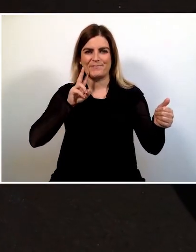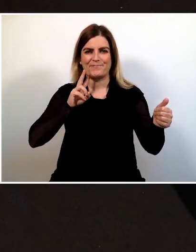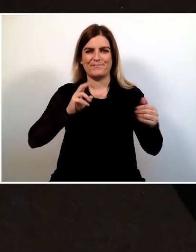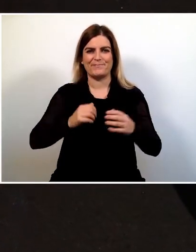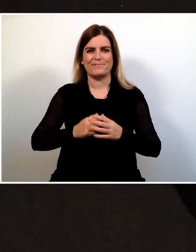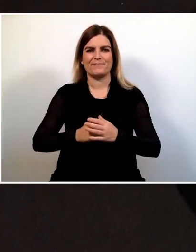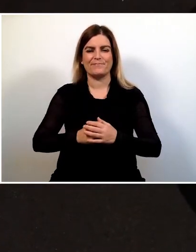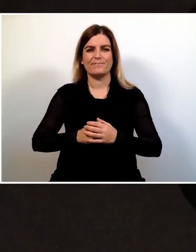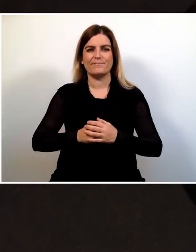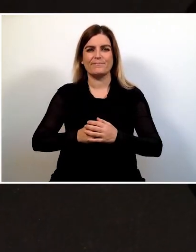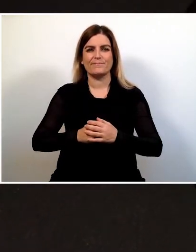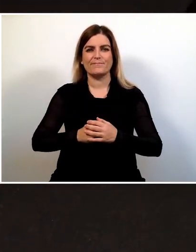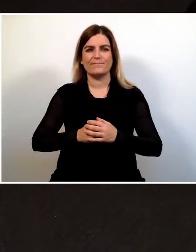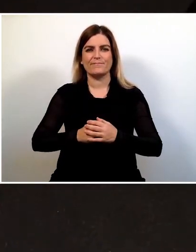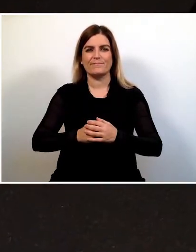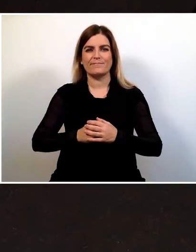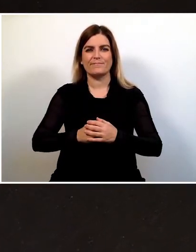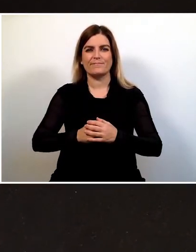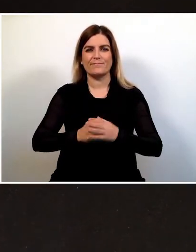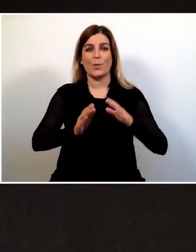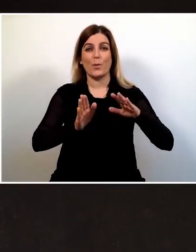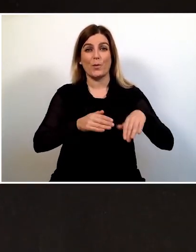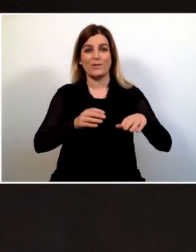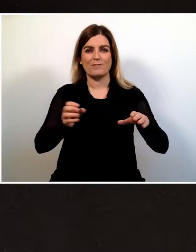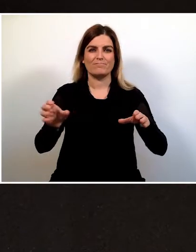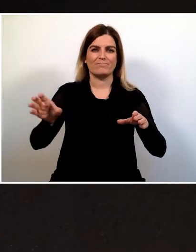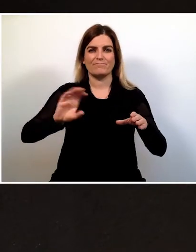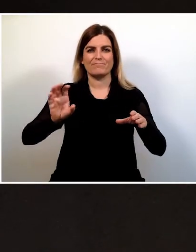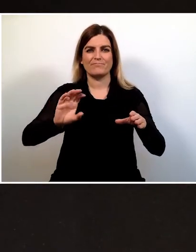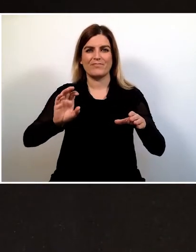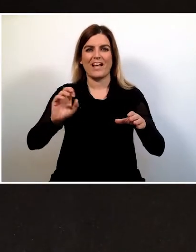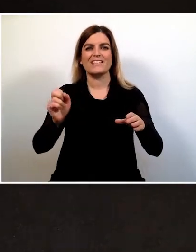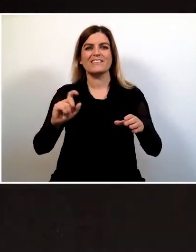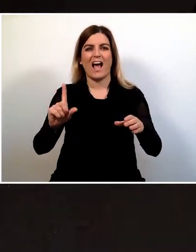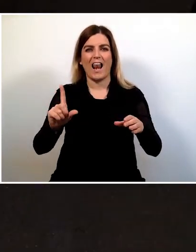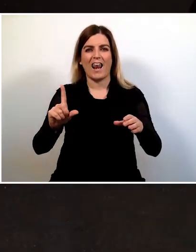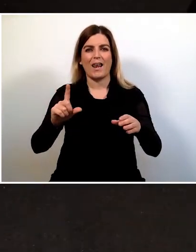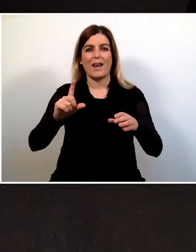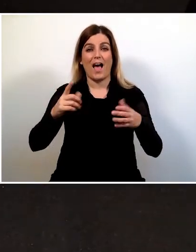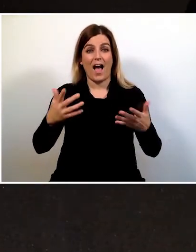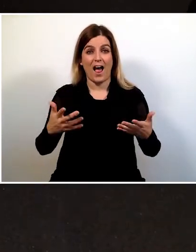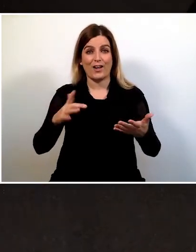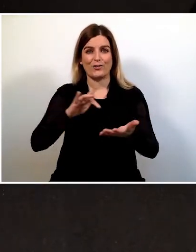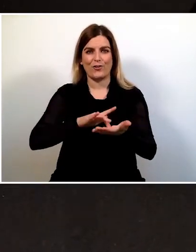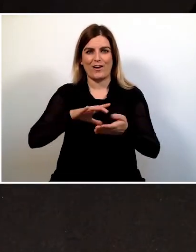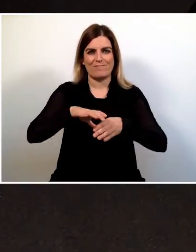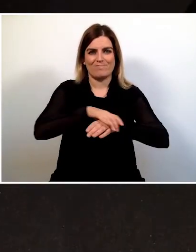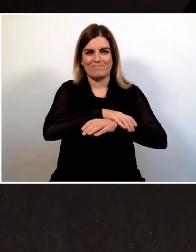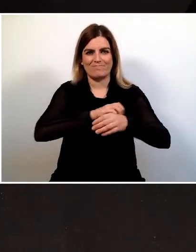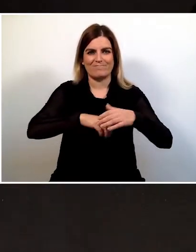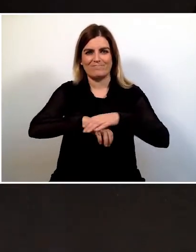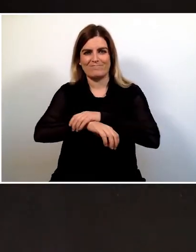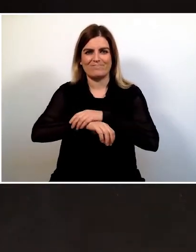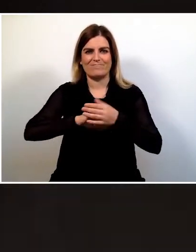el llevat. I la sal. Un cop ho tenim, anem barrejant tot.